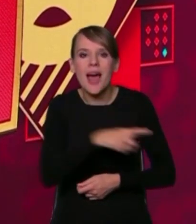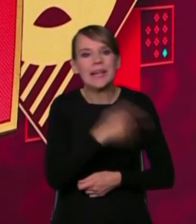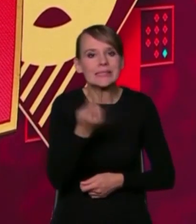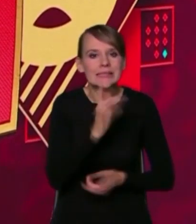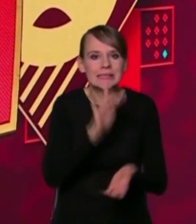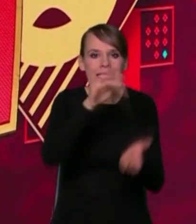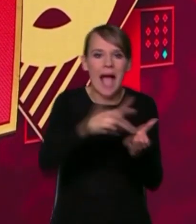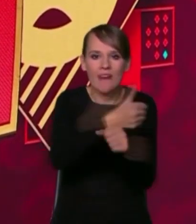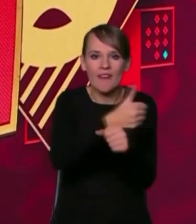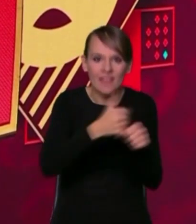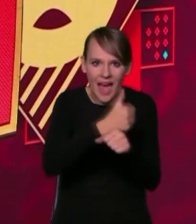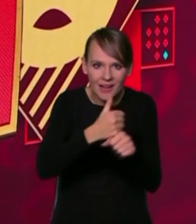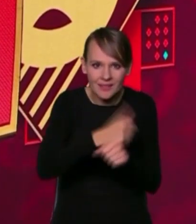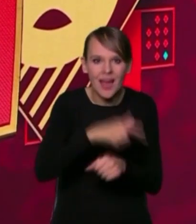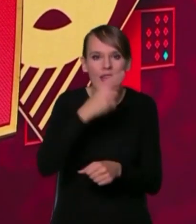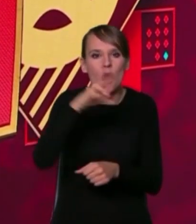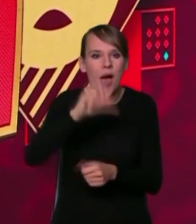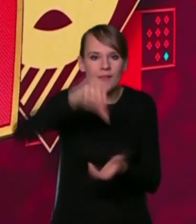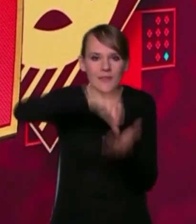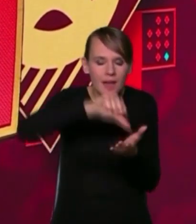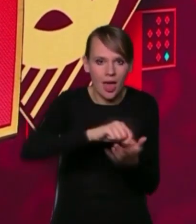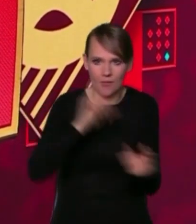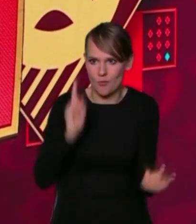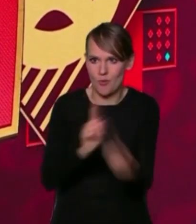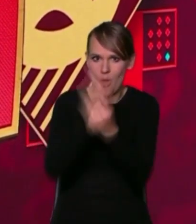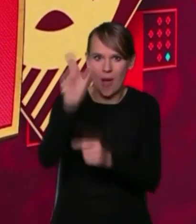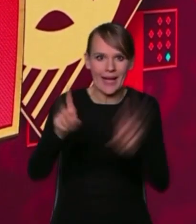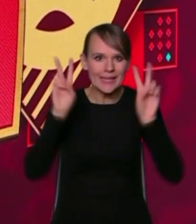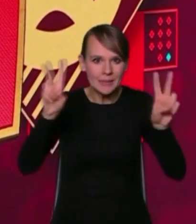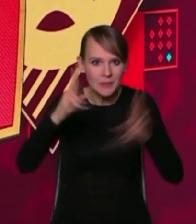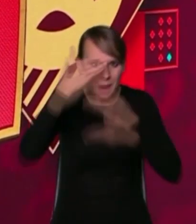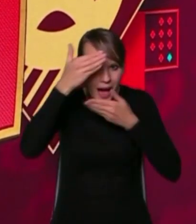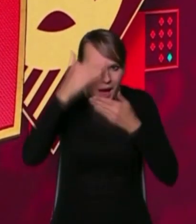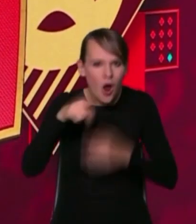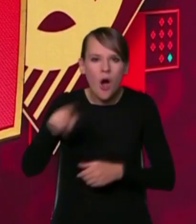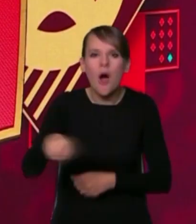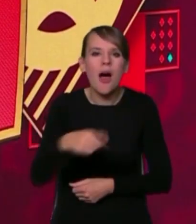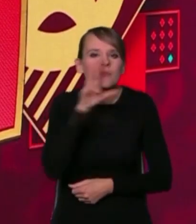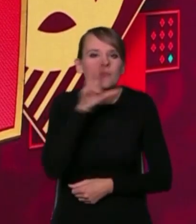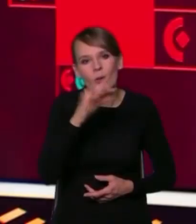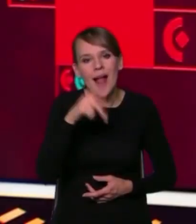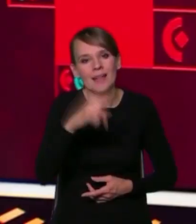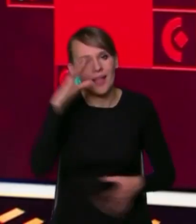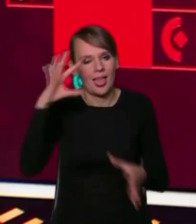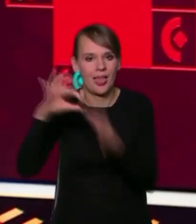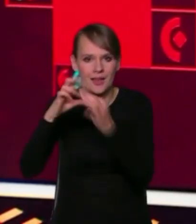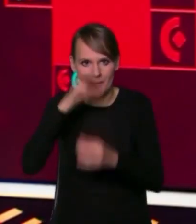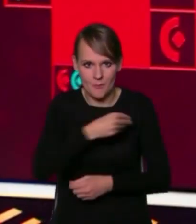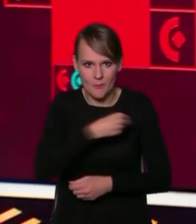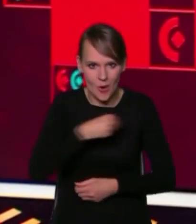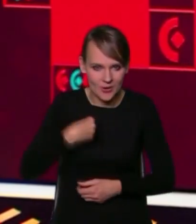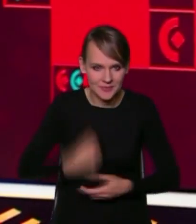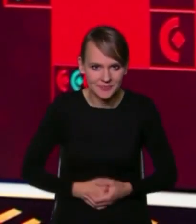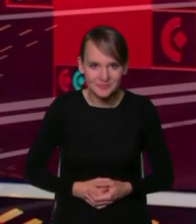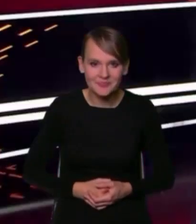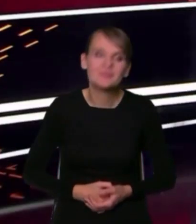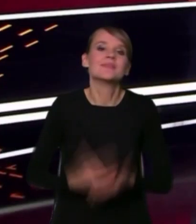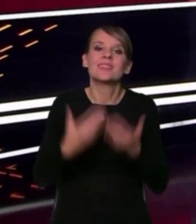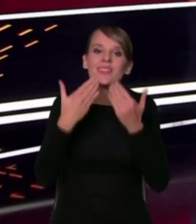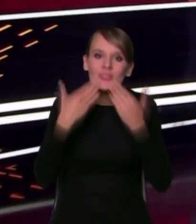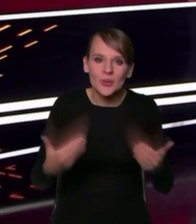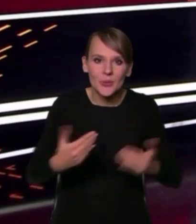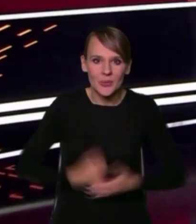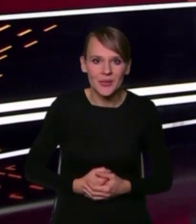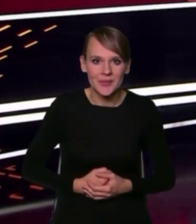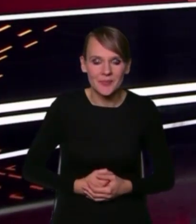dochy i Spotkał tam pewnego marokańskiego kibica który włada przepiękną polszczyzną bardzo ci dziękuję za